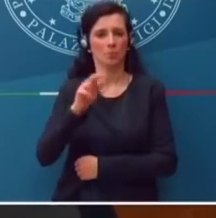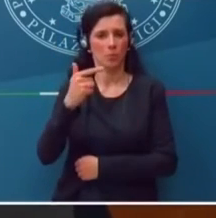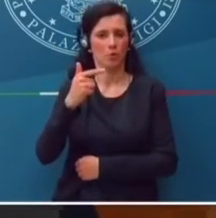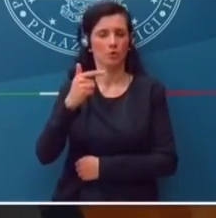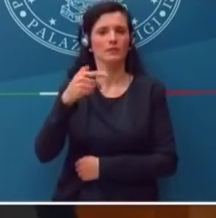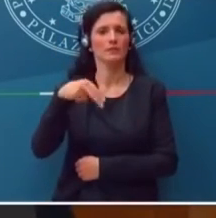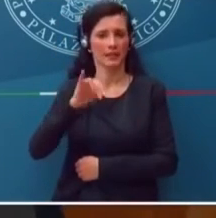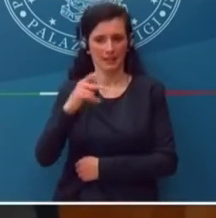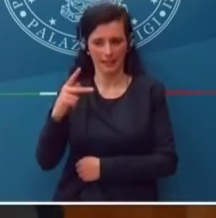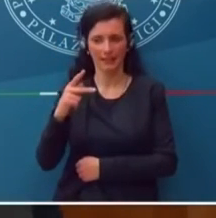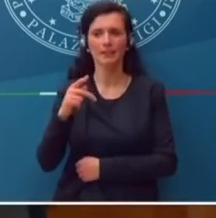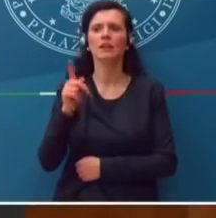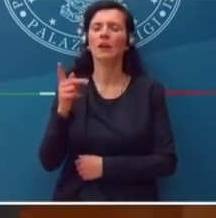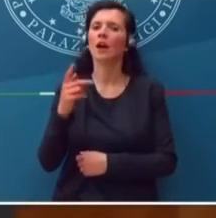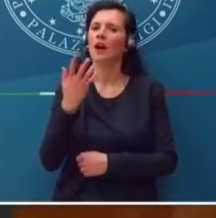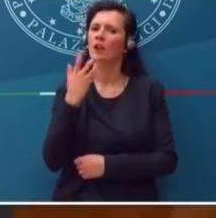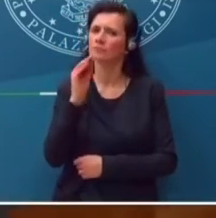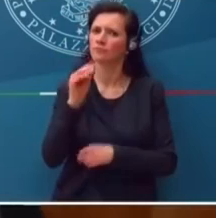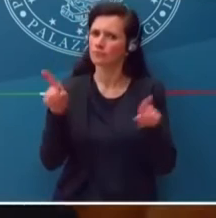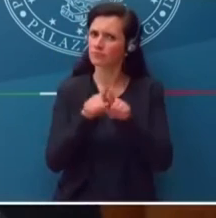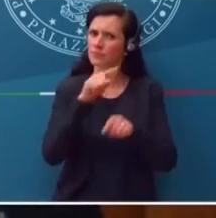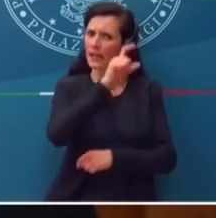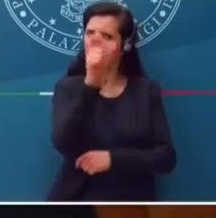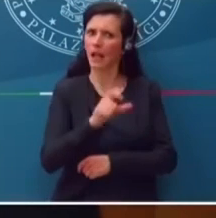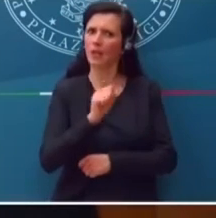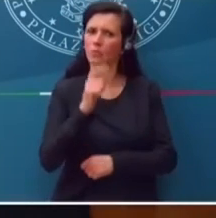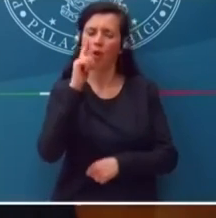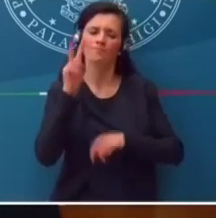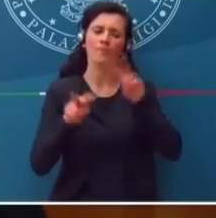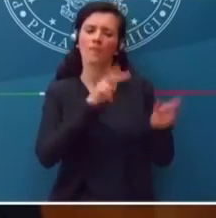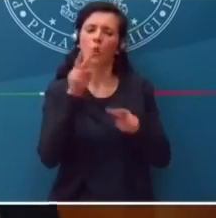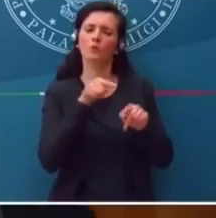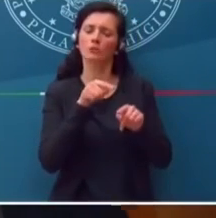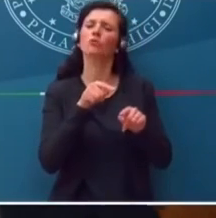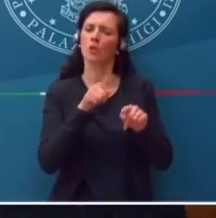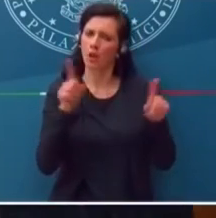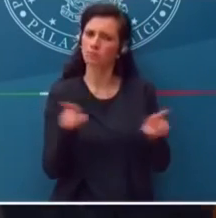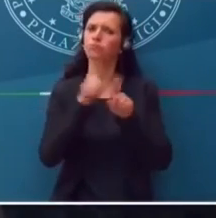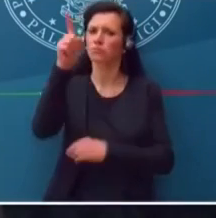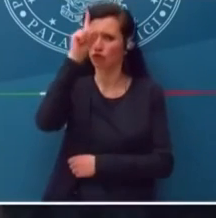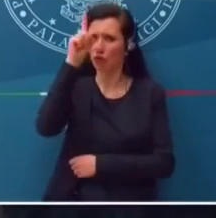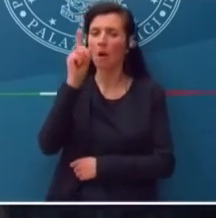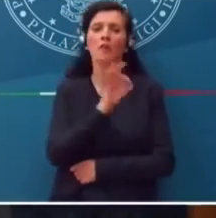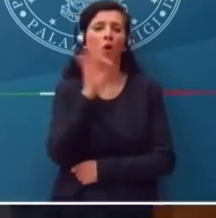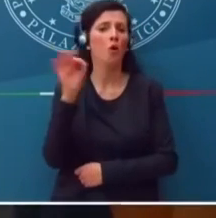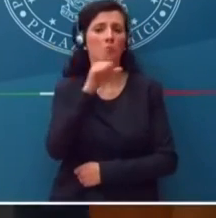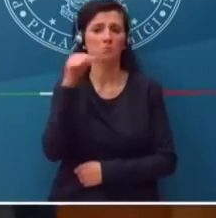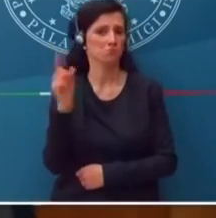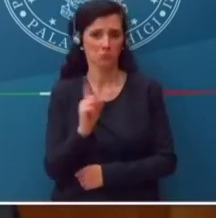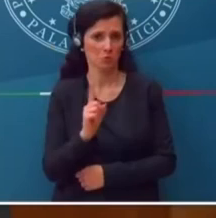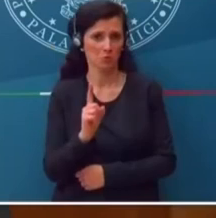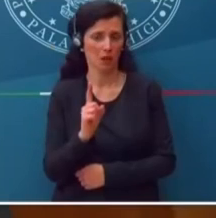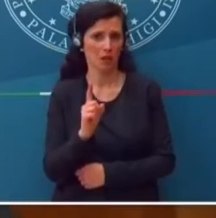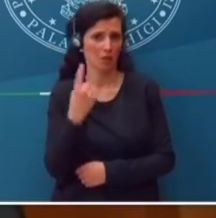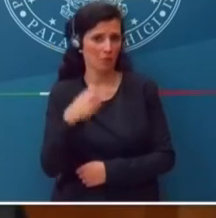Farmaco. Vorrei chiedere se anche l'Italia potrebbe valutare un'opzione di questo tipo, oppure se pensa che non sarà necessario in ogni caso fare una